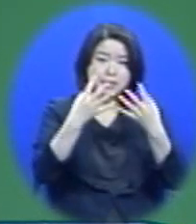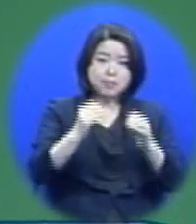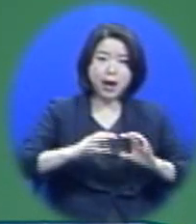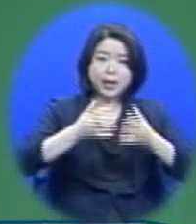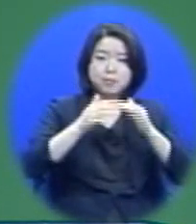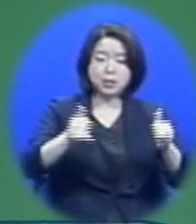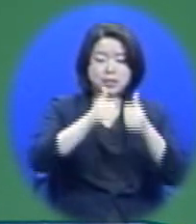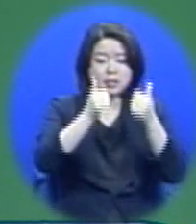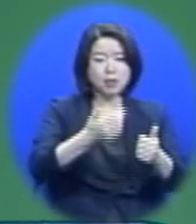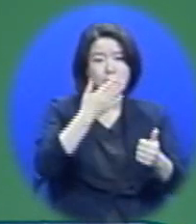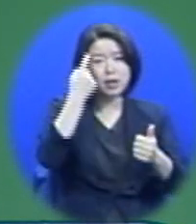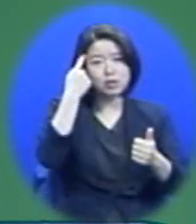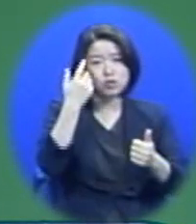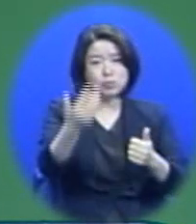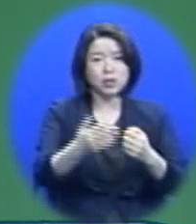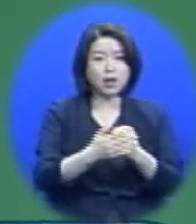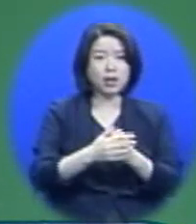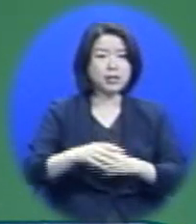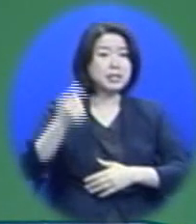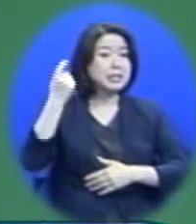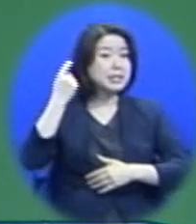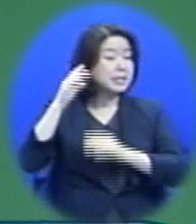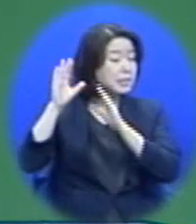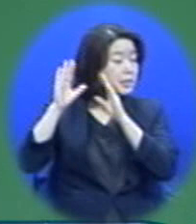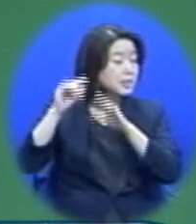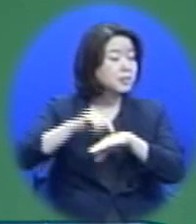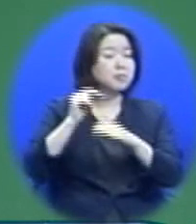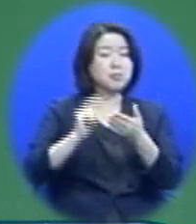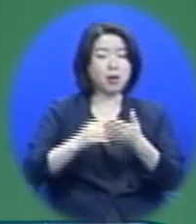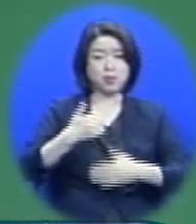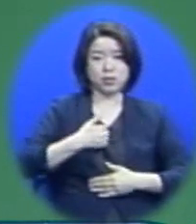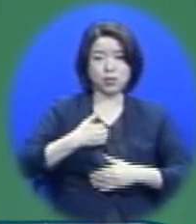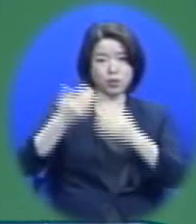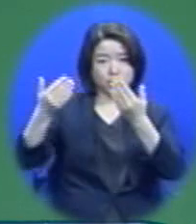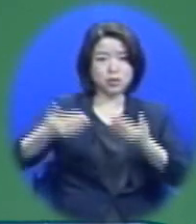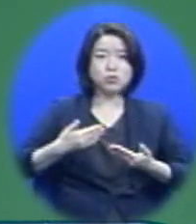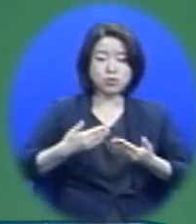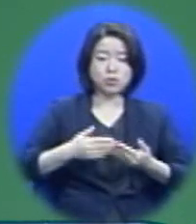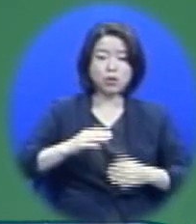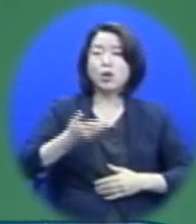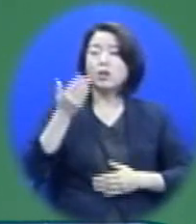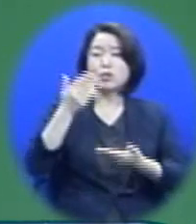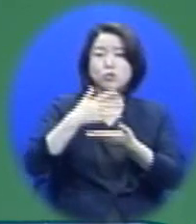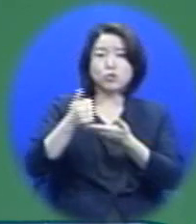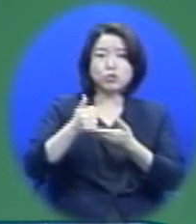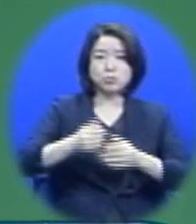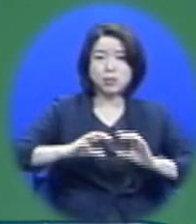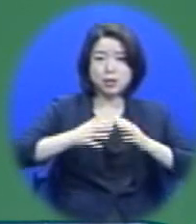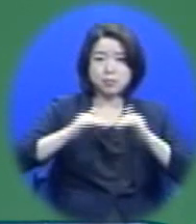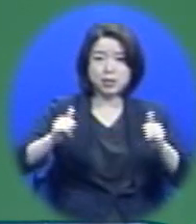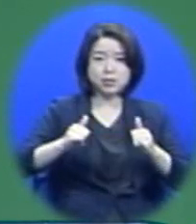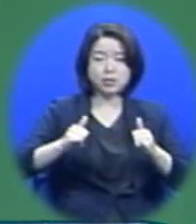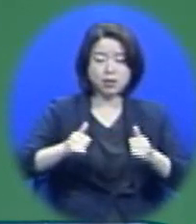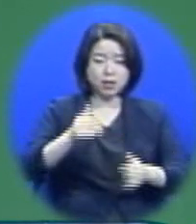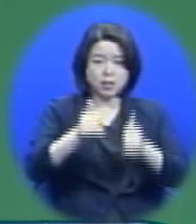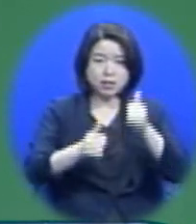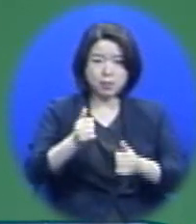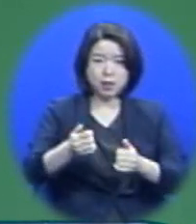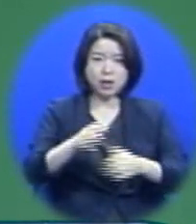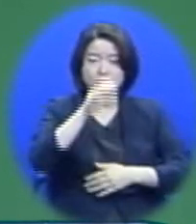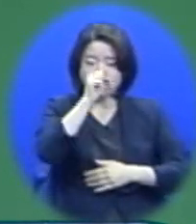수 있사오리까? 듣는 마음을 종에게 주사 주의 백성을 재판하여 선악을 분별하게 하옵소서.